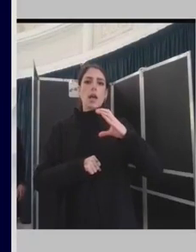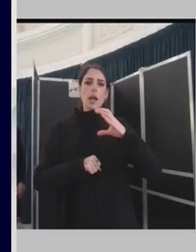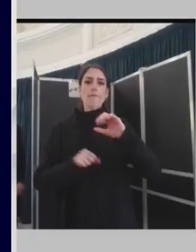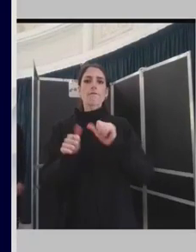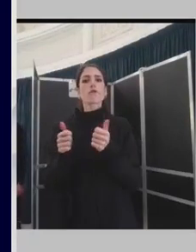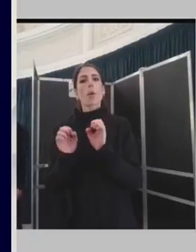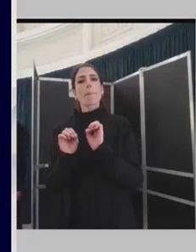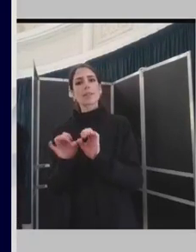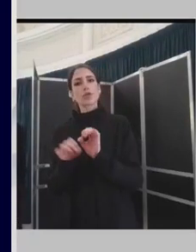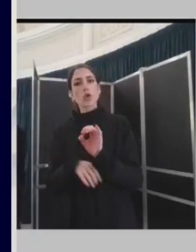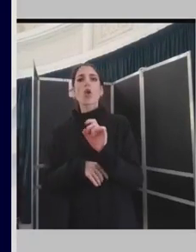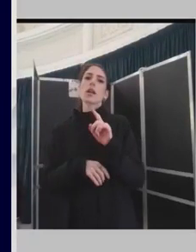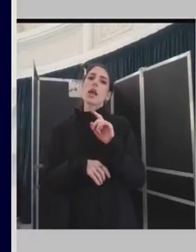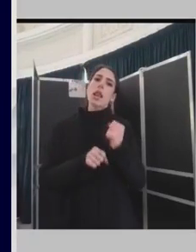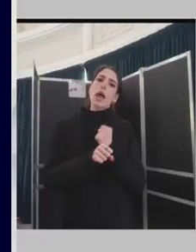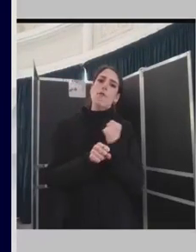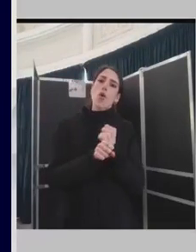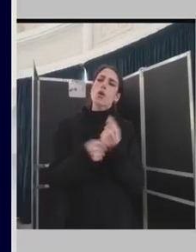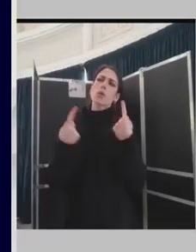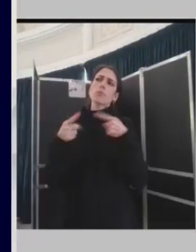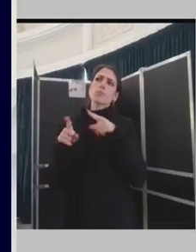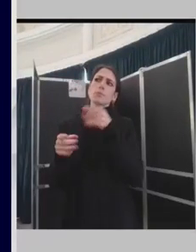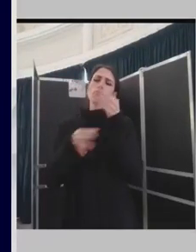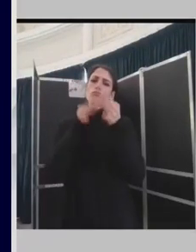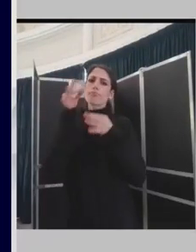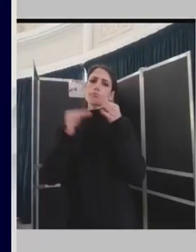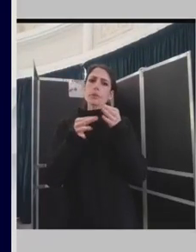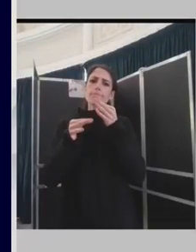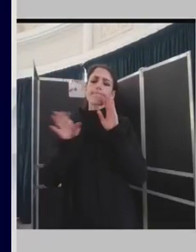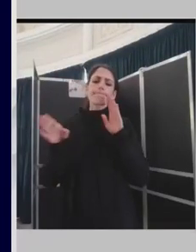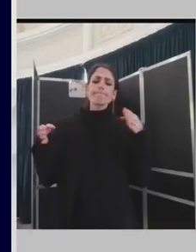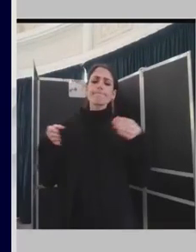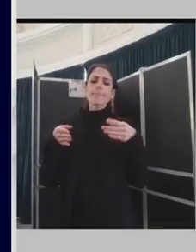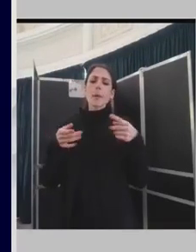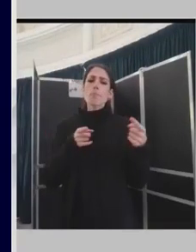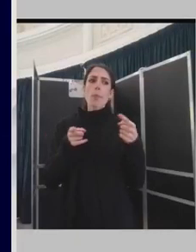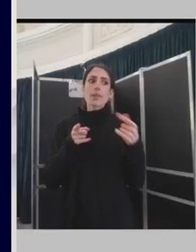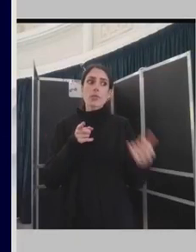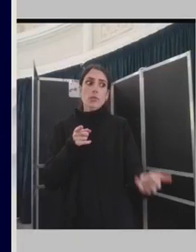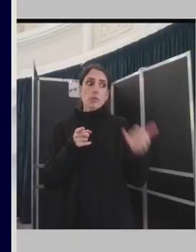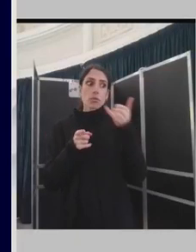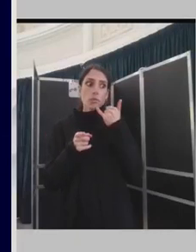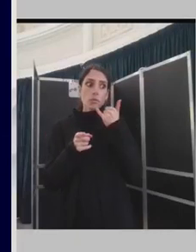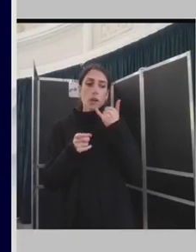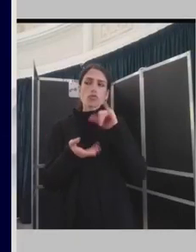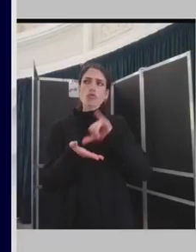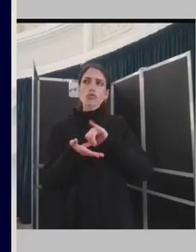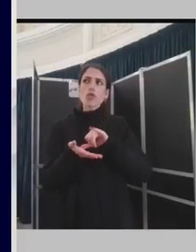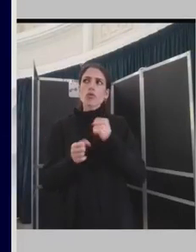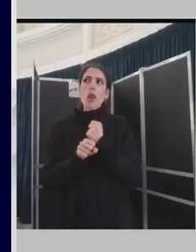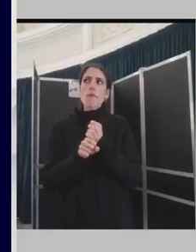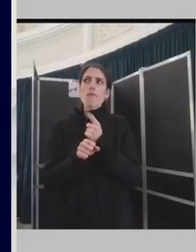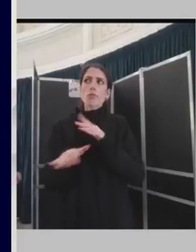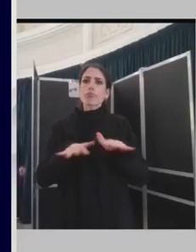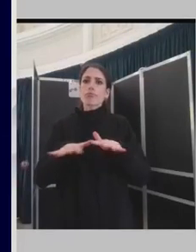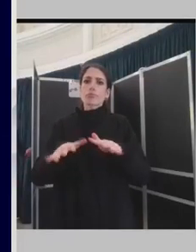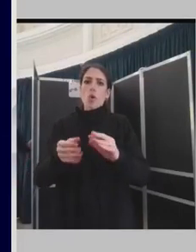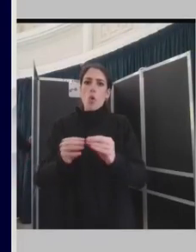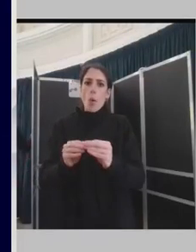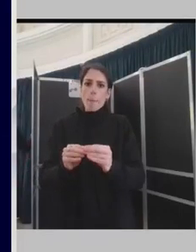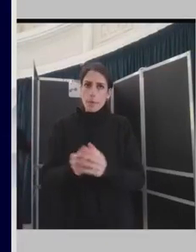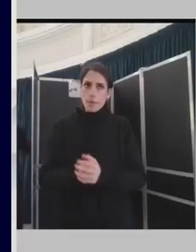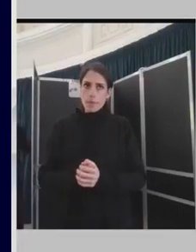su cosa avviene in una centrale operativa quando c'è questo tipo di interventi di chiamata di soccorso e poi ovviamente il suo contributo generale. Ricordo a tutti e a